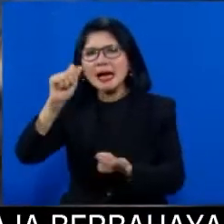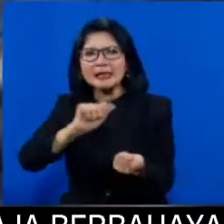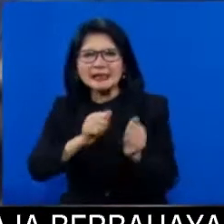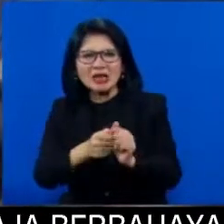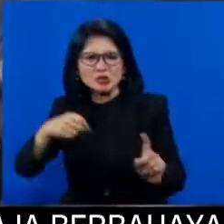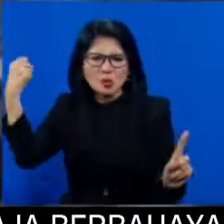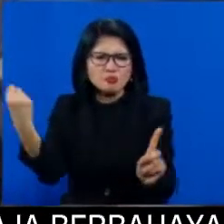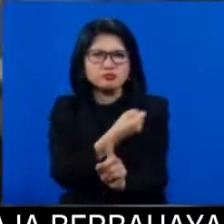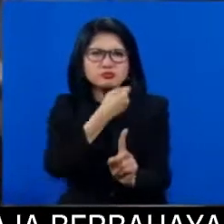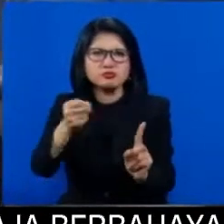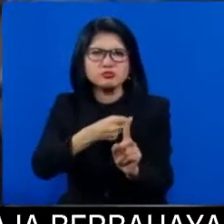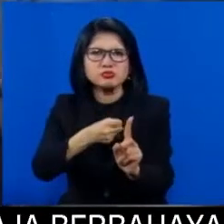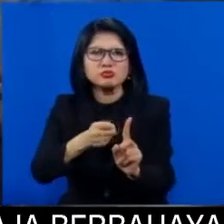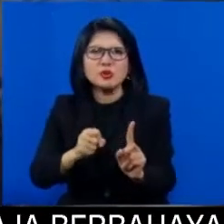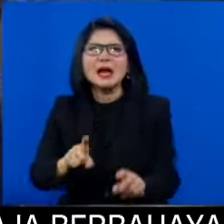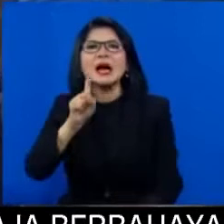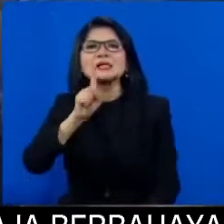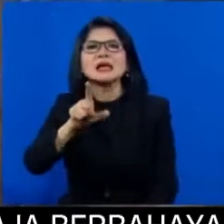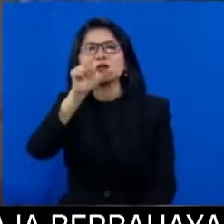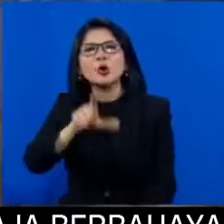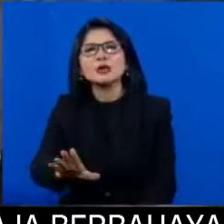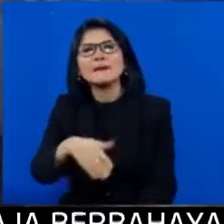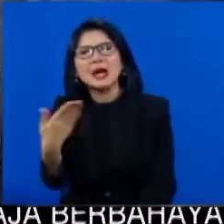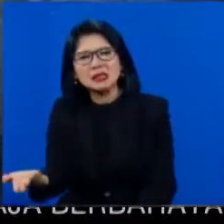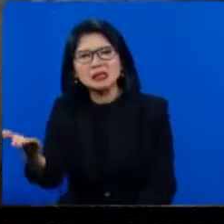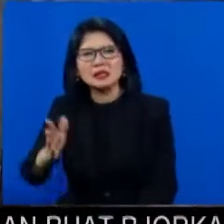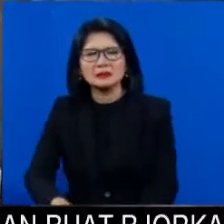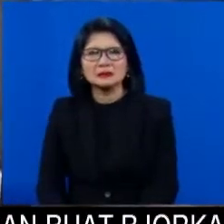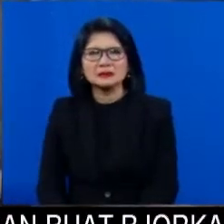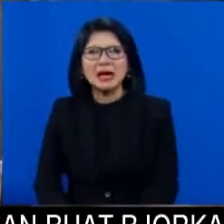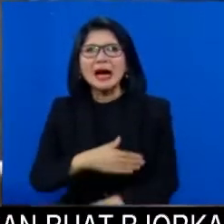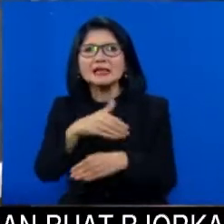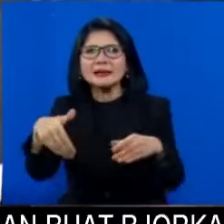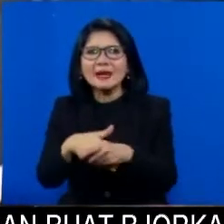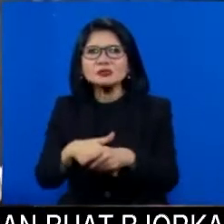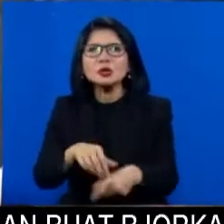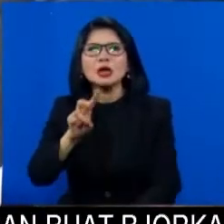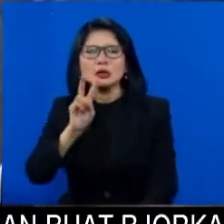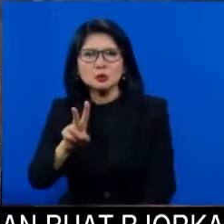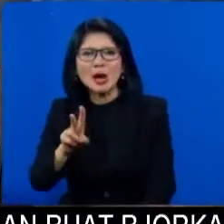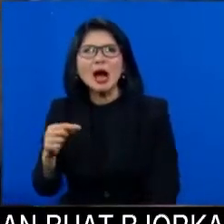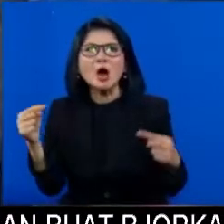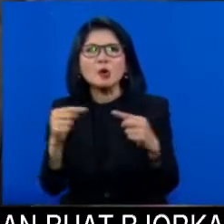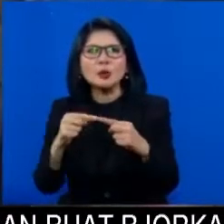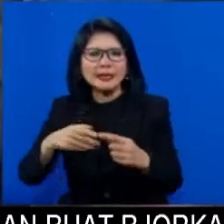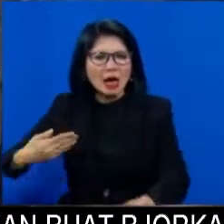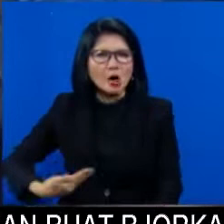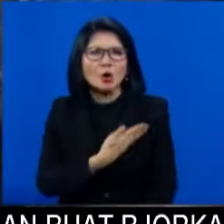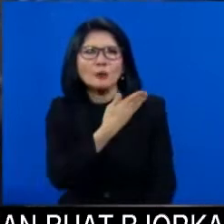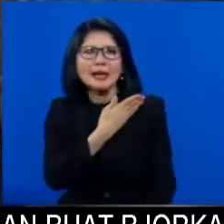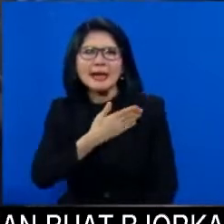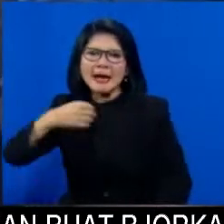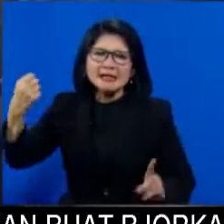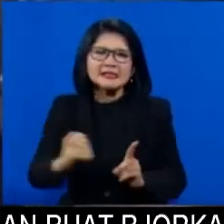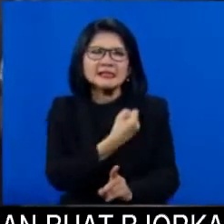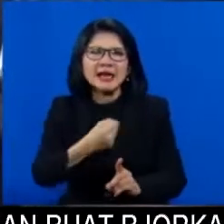yang mengakibatkan matinya terhadap satu korban anak, termasuk yang dua berkaitan dengan korban kekerasan